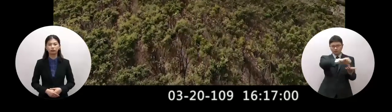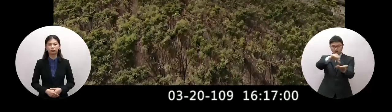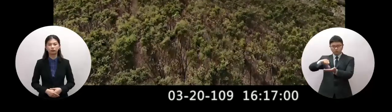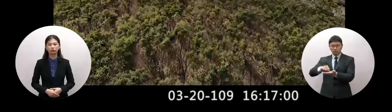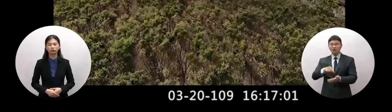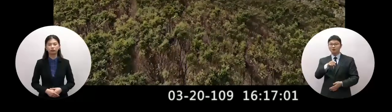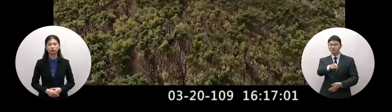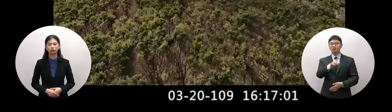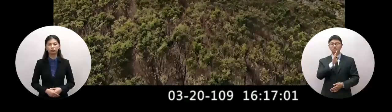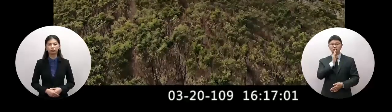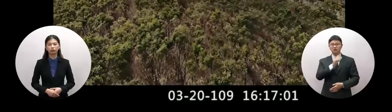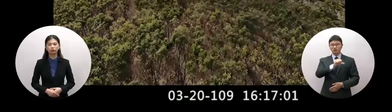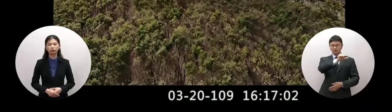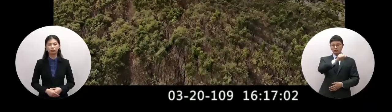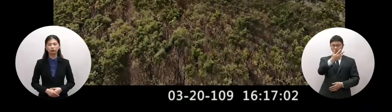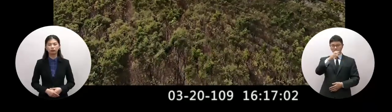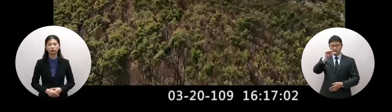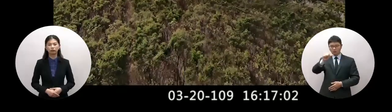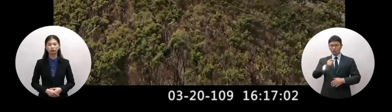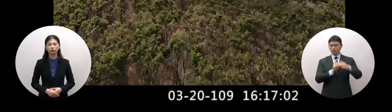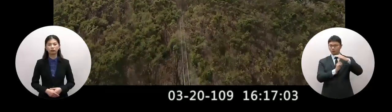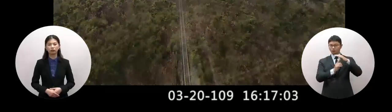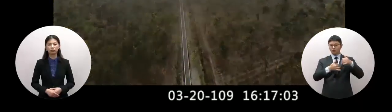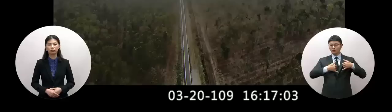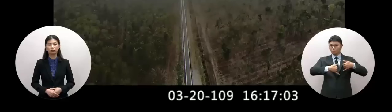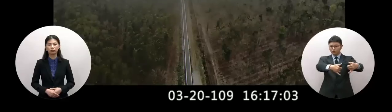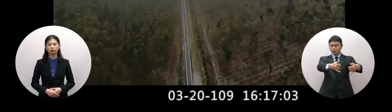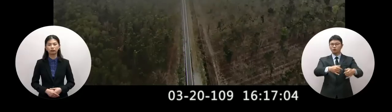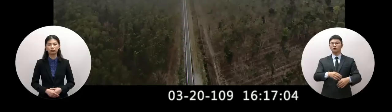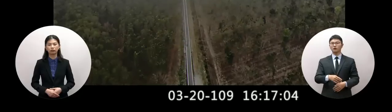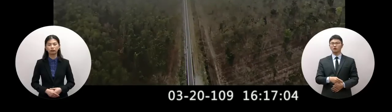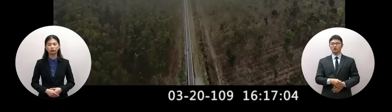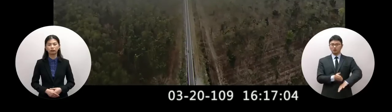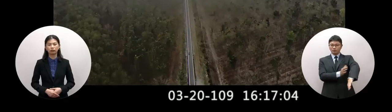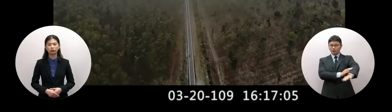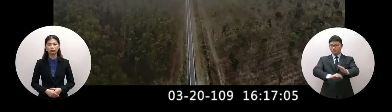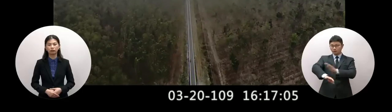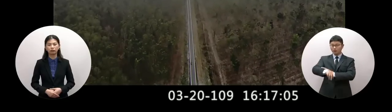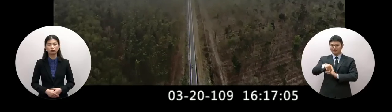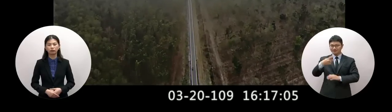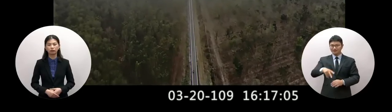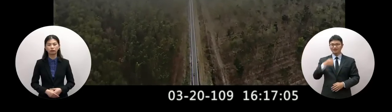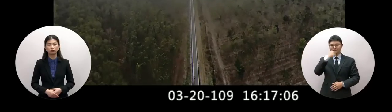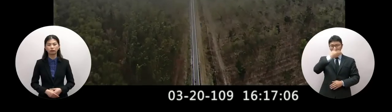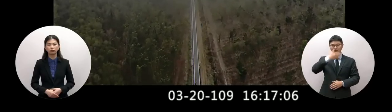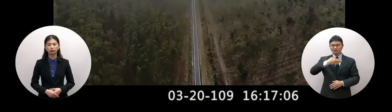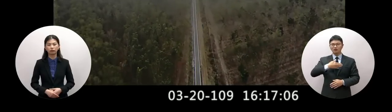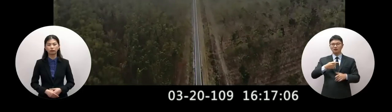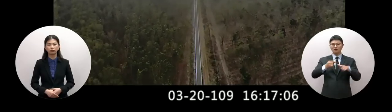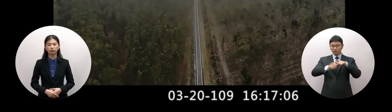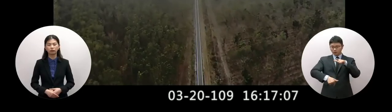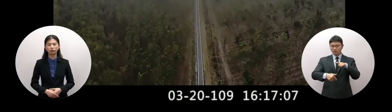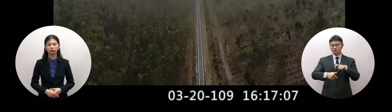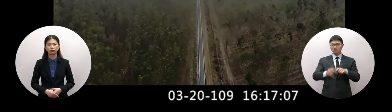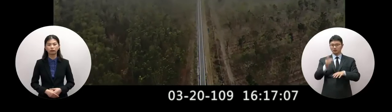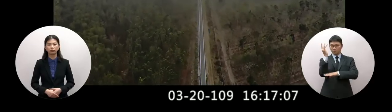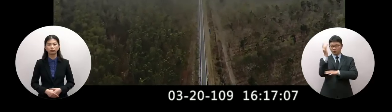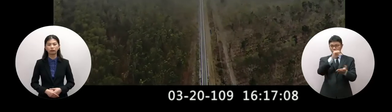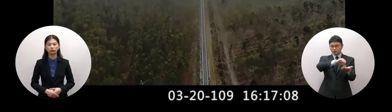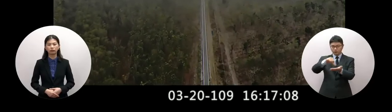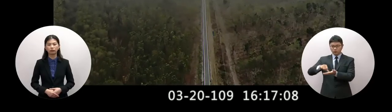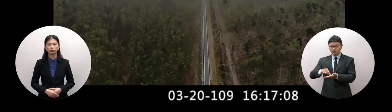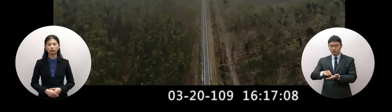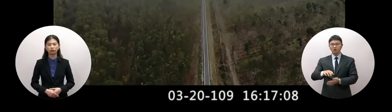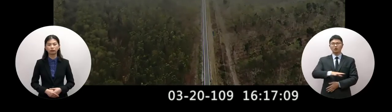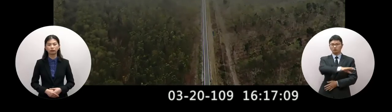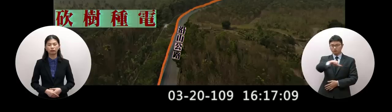是185沿线的沿山公路的左侧，也是我们台糖平地造林，而这些